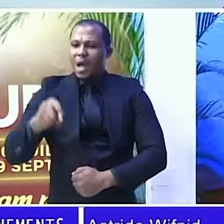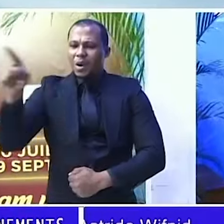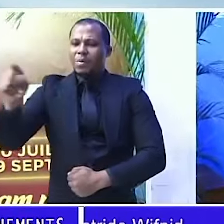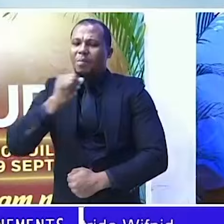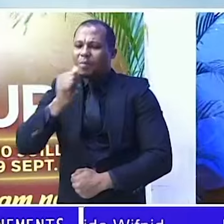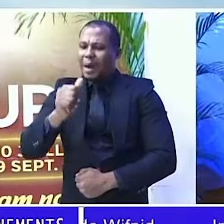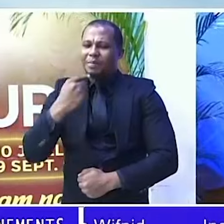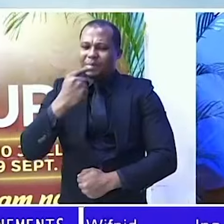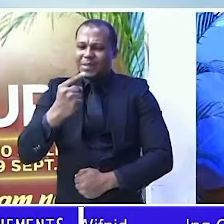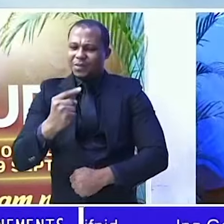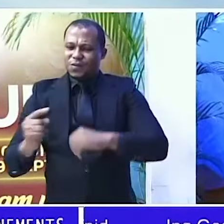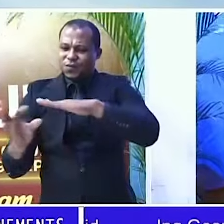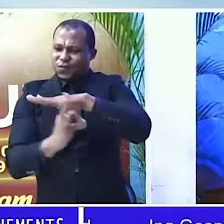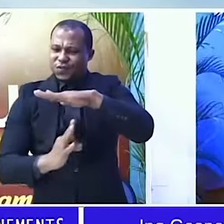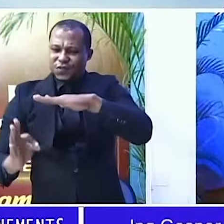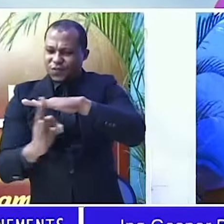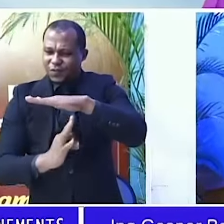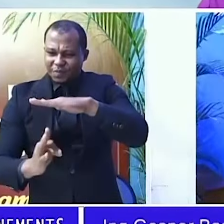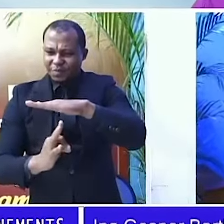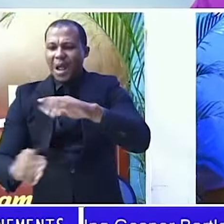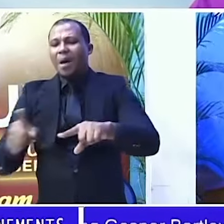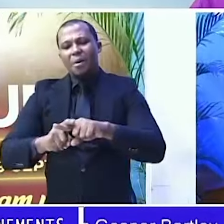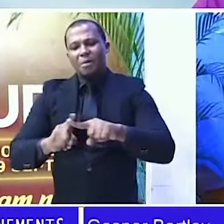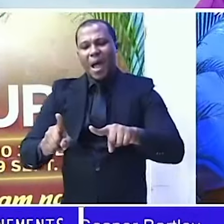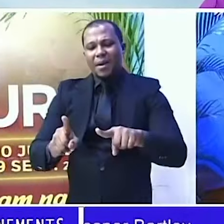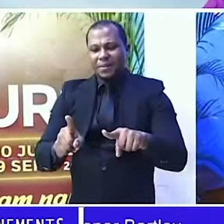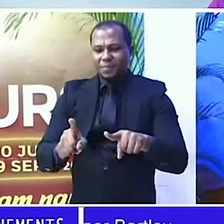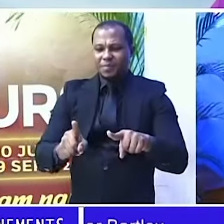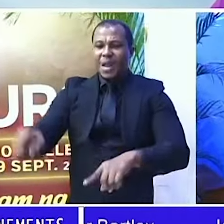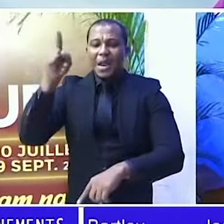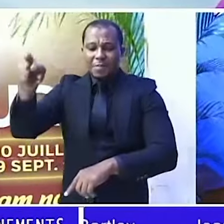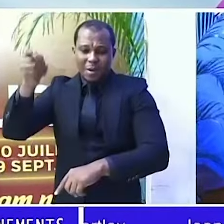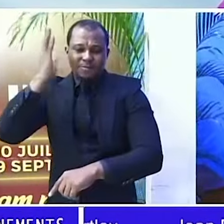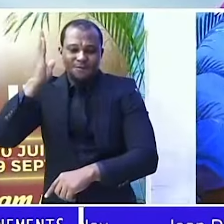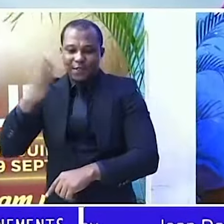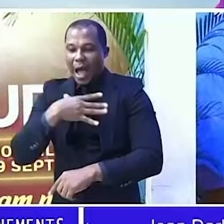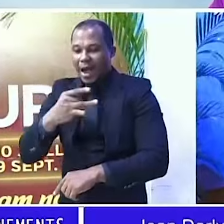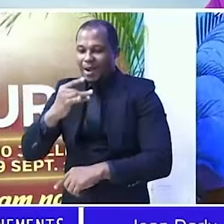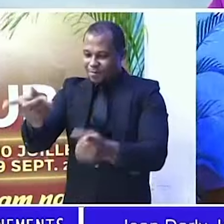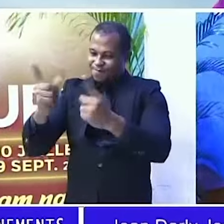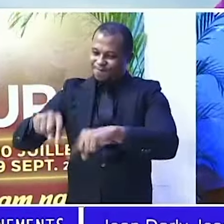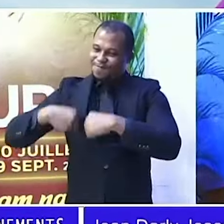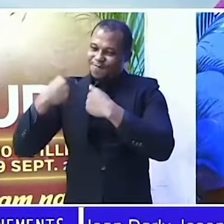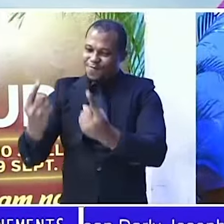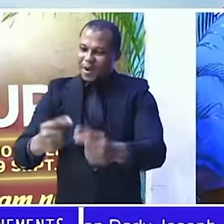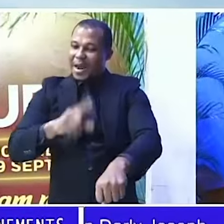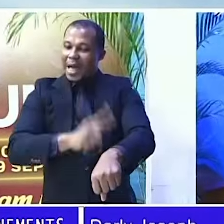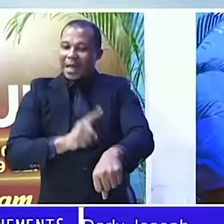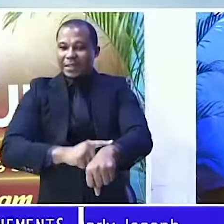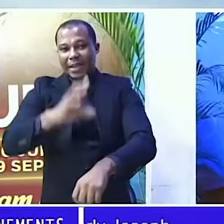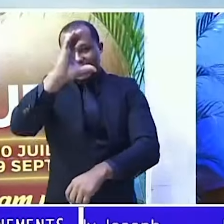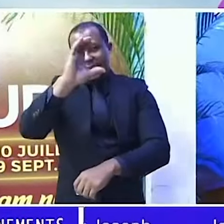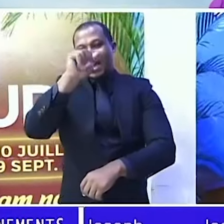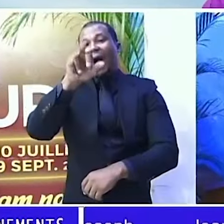un fondamentaliste avec ce mieux. Mais, pendant tant qu'arrive ça, nous prenons une